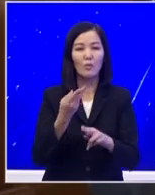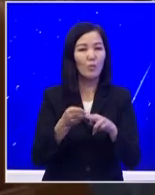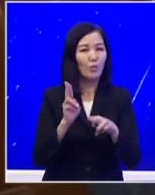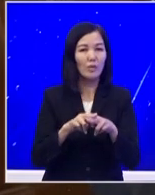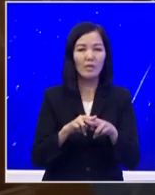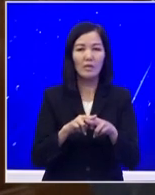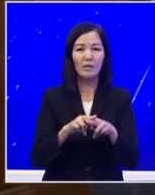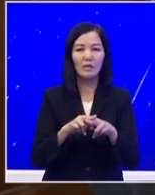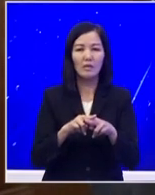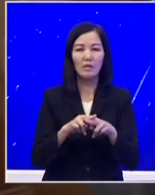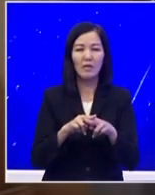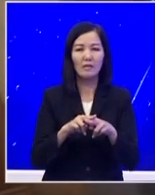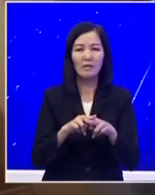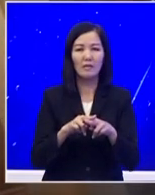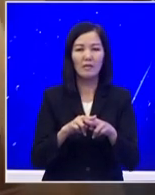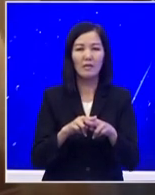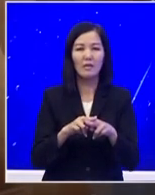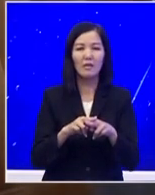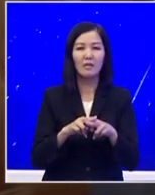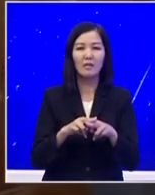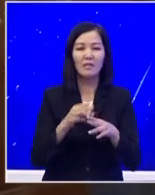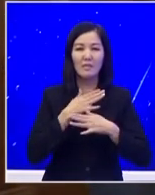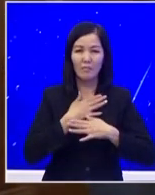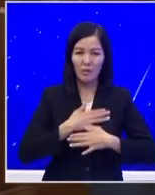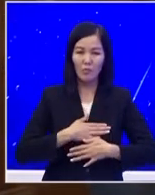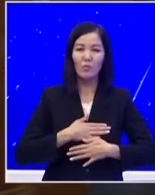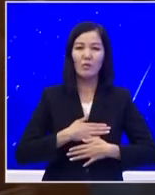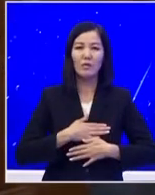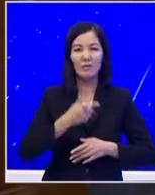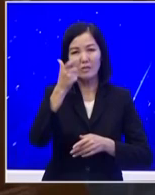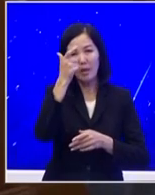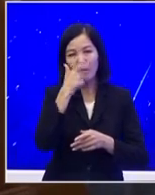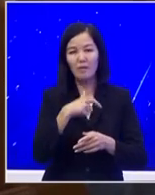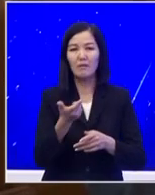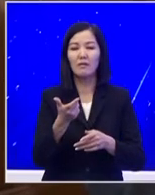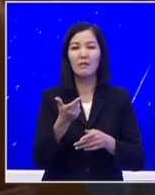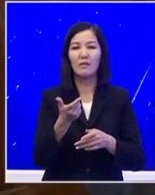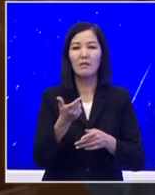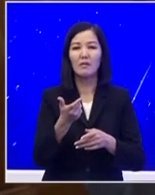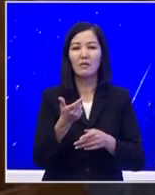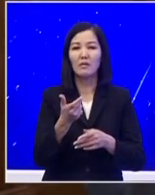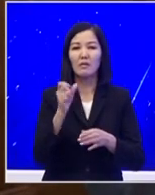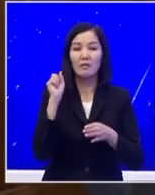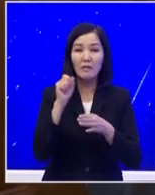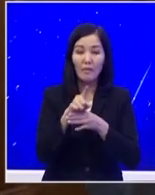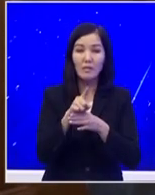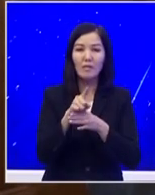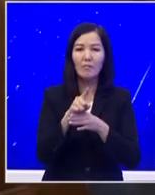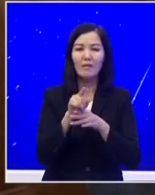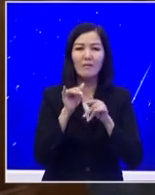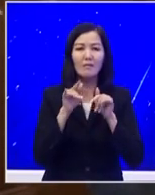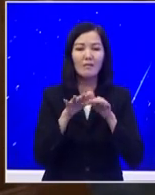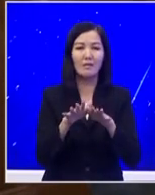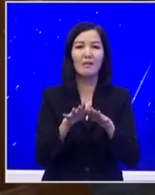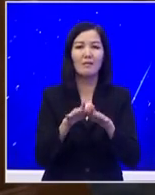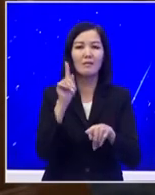тағы көп сөйлемейді, ол да үлкен қасиет жігіткен. Берген іскерлік жағынан, берген